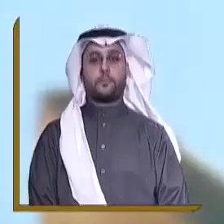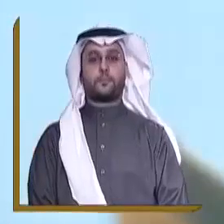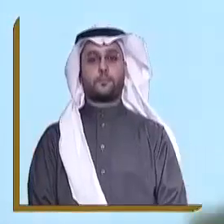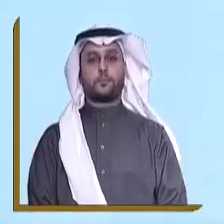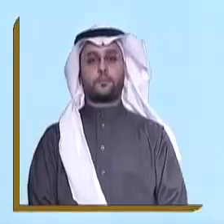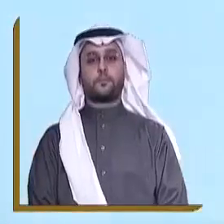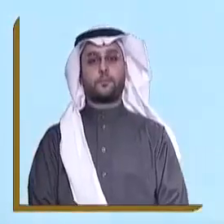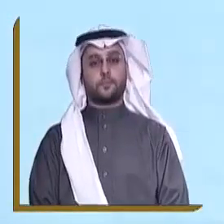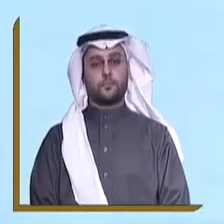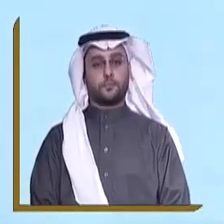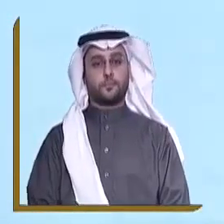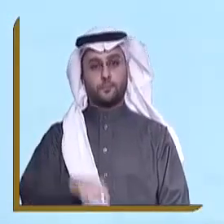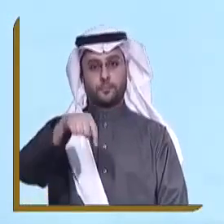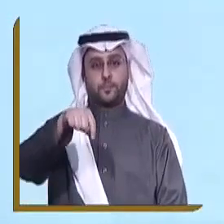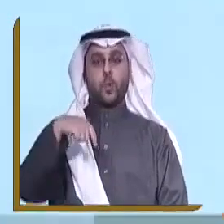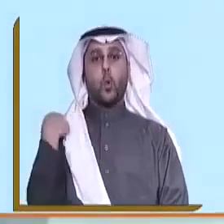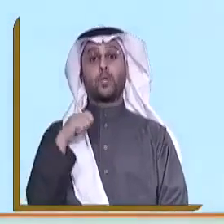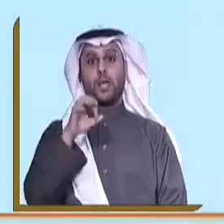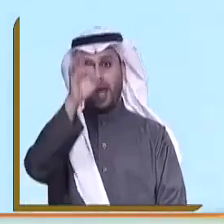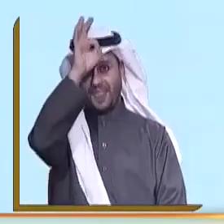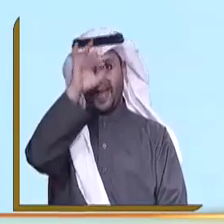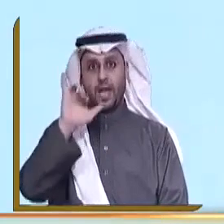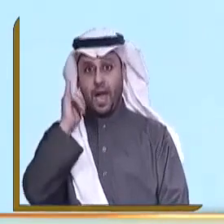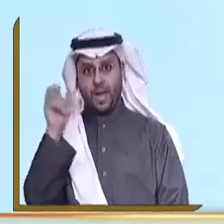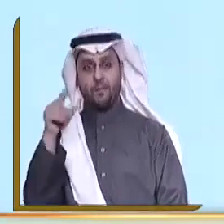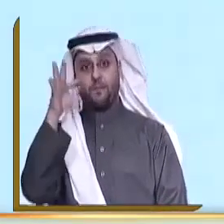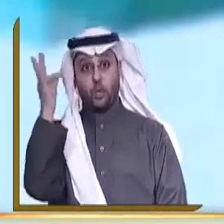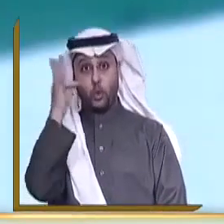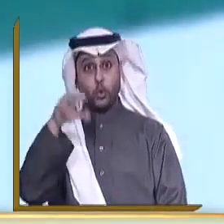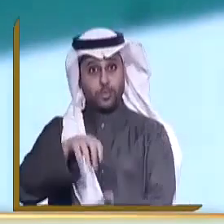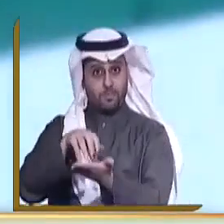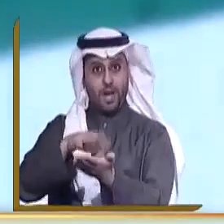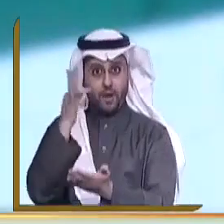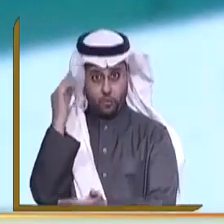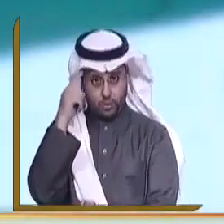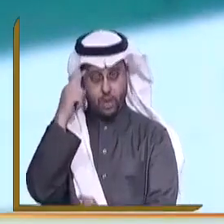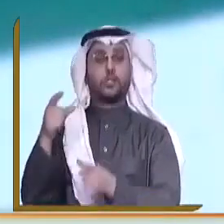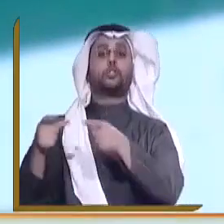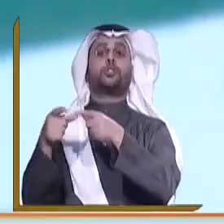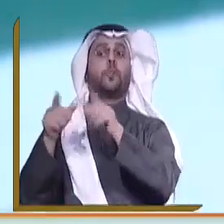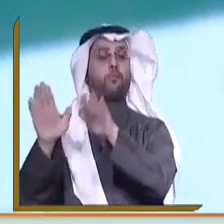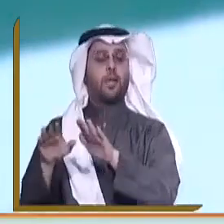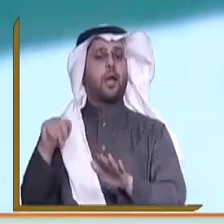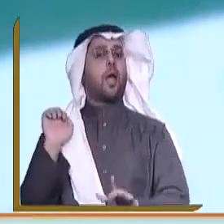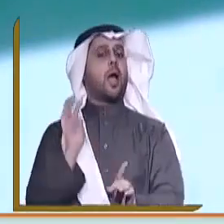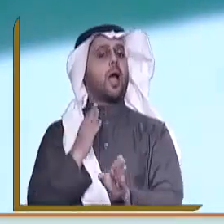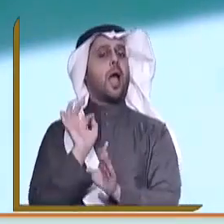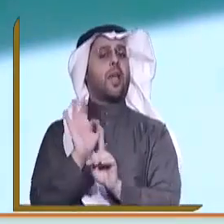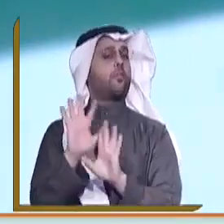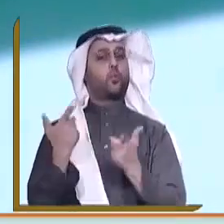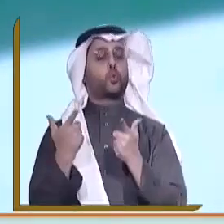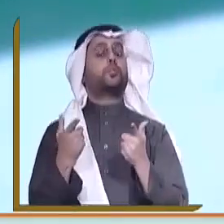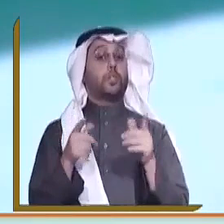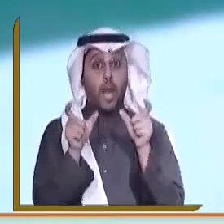الرياض عقد وزراء الداخليه العرب في تونس اليوم اجتماعات الدوره ال لمجلس وزراء الداخليه